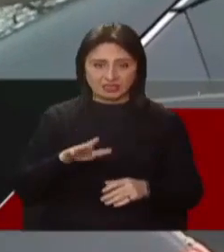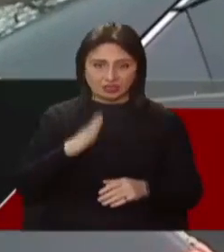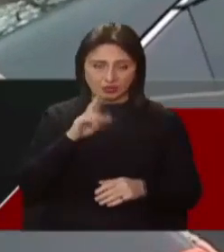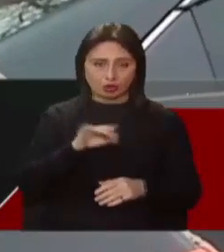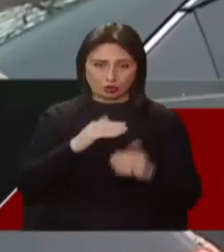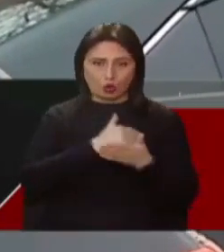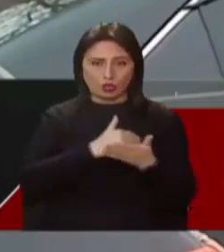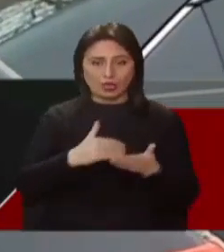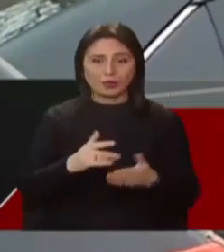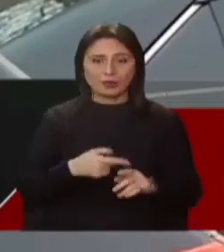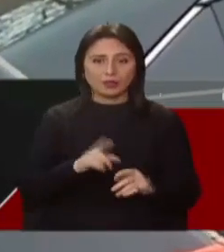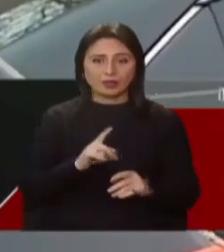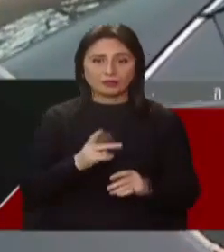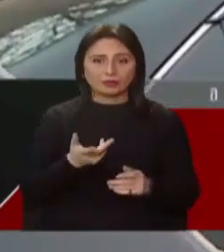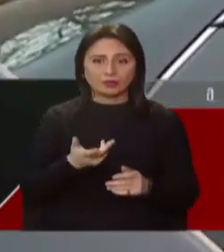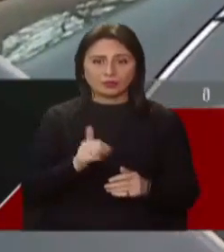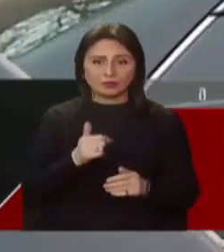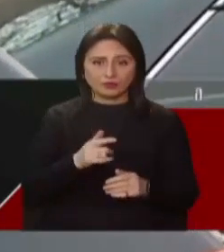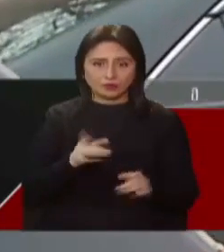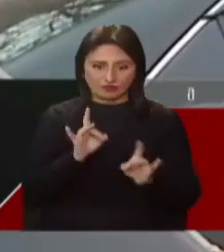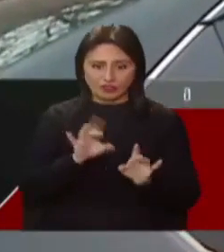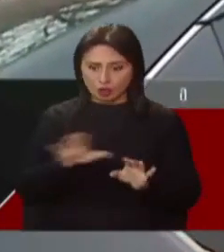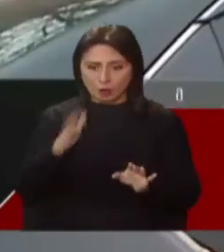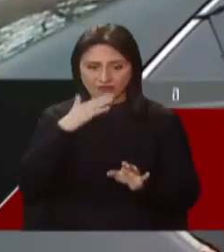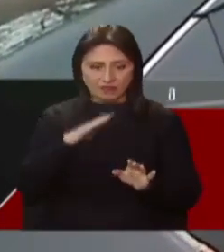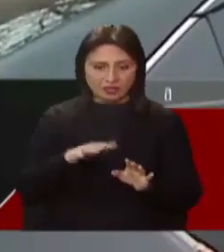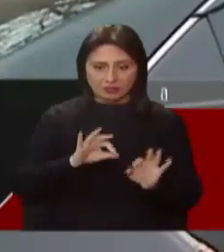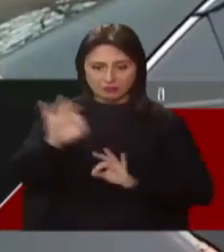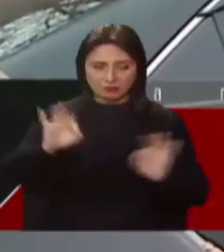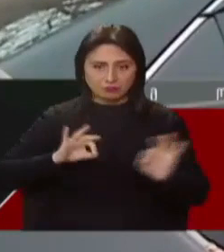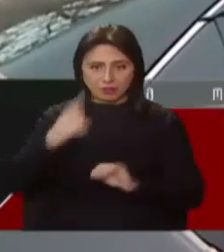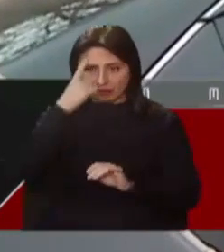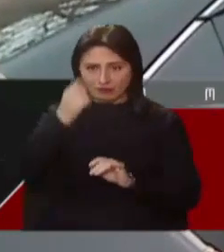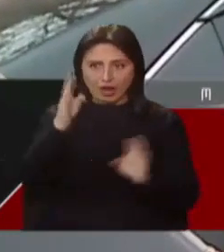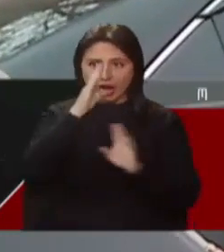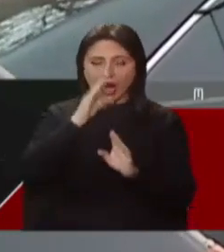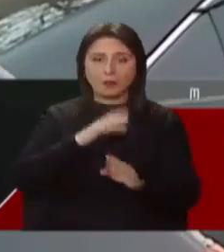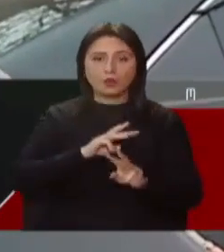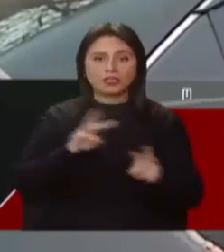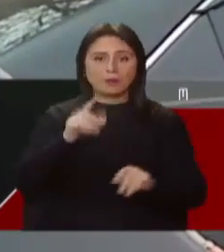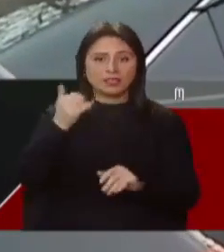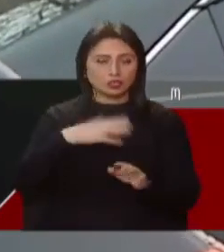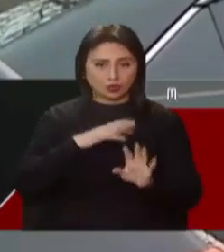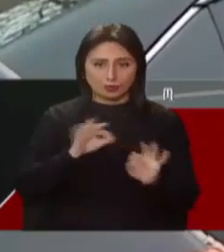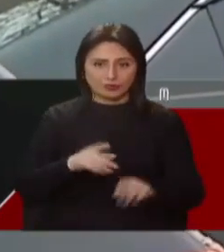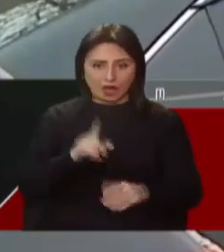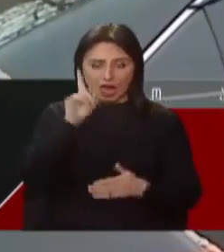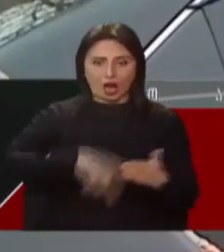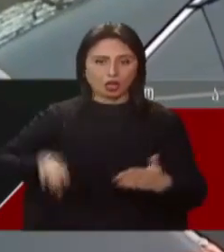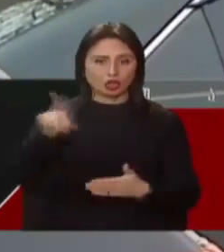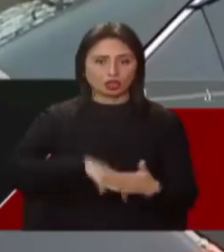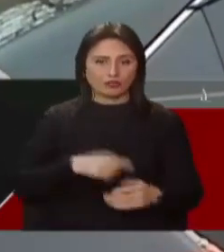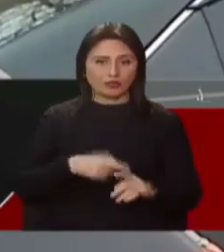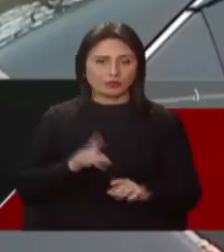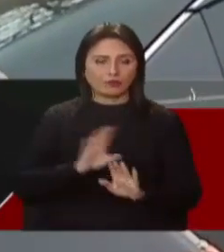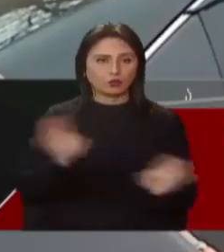მაგალითად, ხო არ ვიცი, ახლა ზომავდით წყალს, ვაგზავნილით მოაცემებს გარემოსათვის სამინისტროში, ანუ არ ჯერათ, ეს ყველაფერი